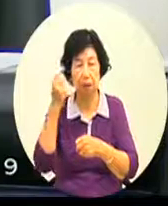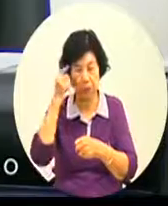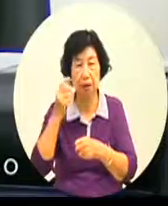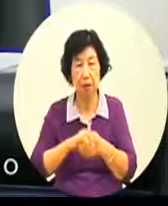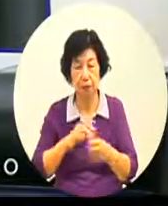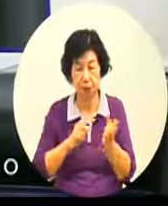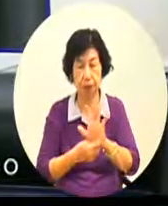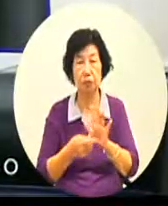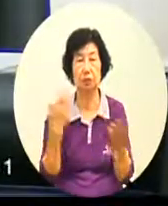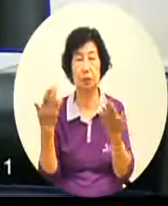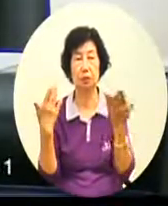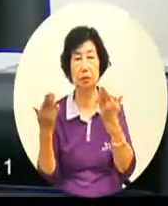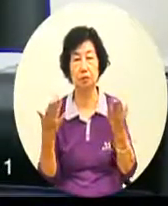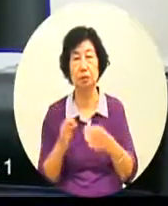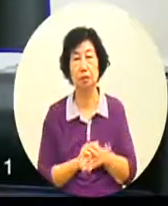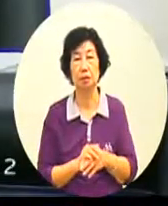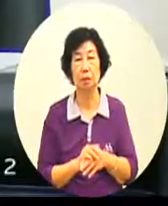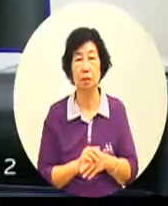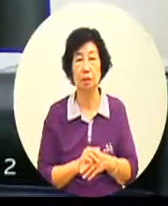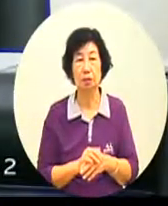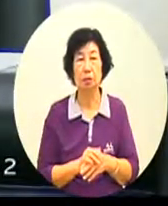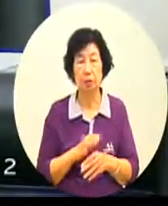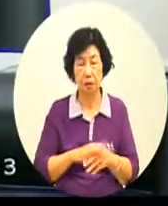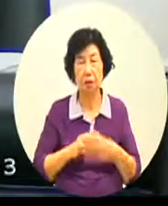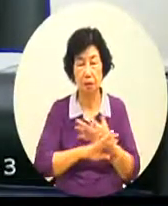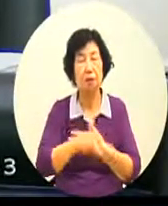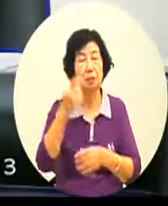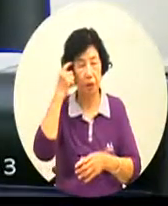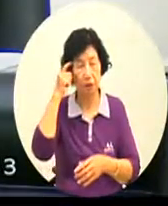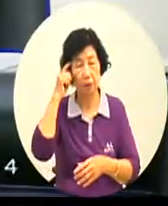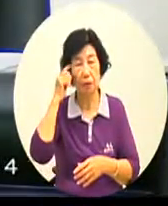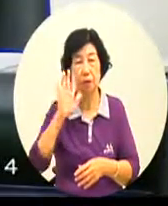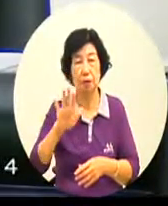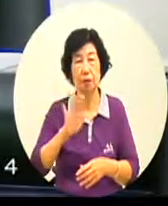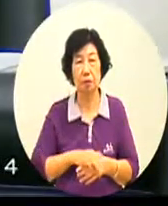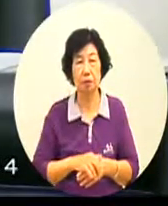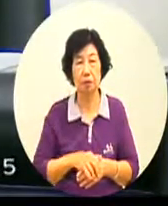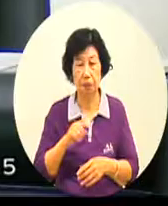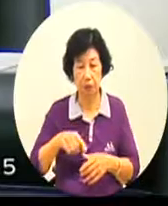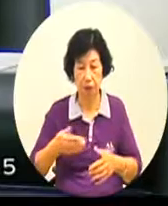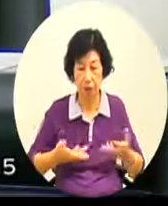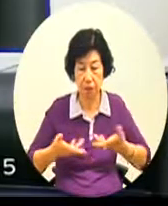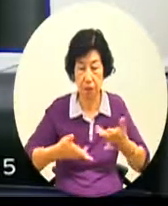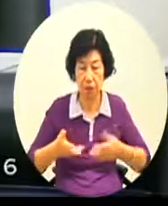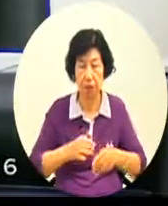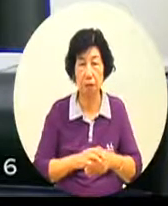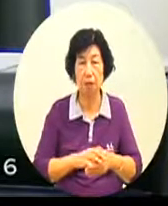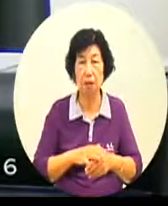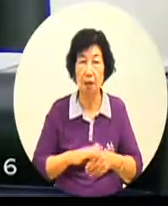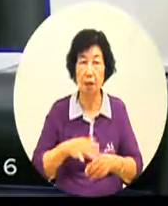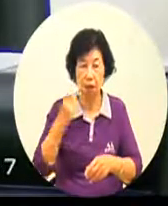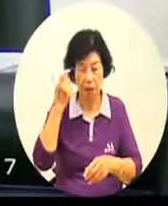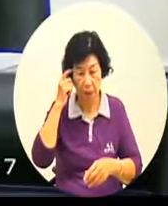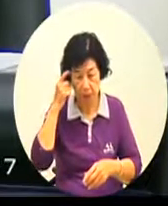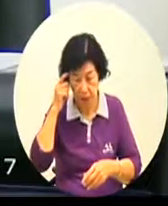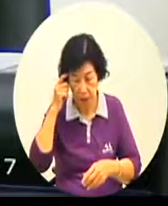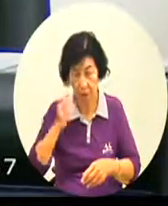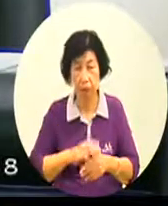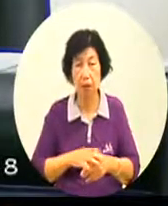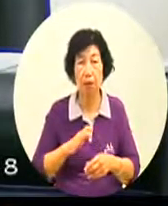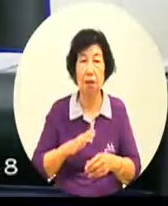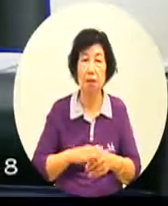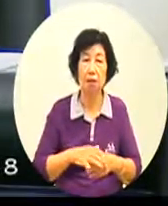为可以让我们行政又有另外一种思考了哈。其实我这件事情我也一直在思考，到底怎样才是一个最好的一个解